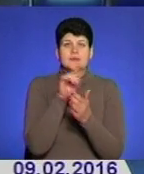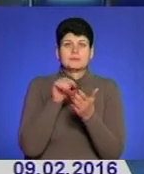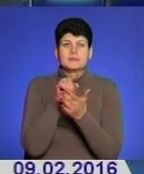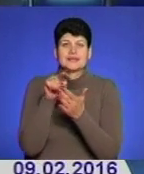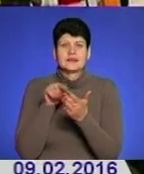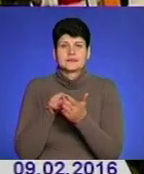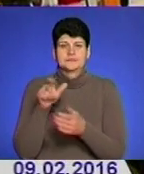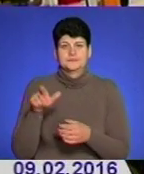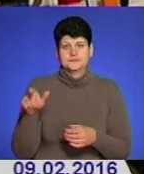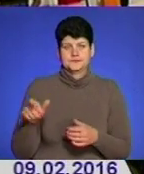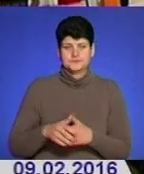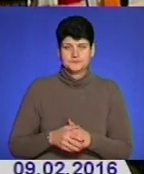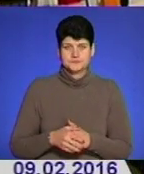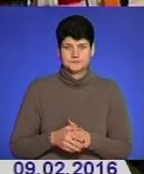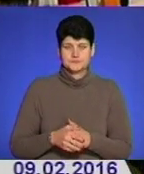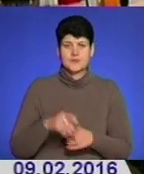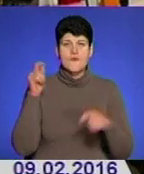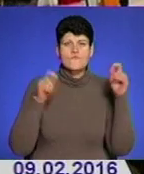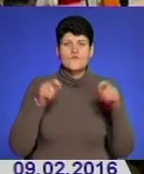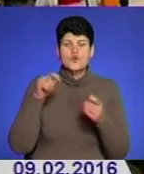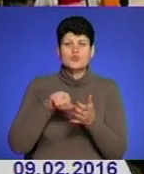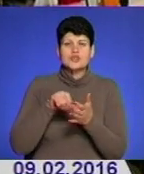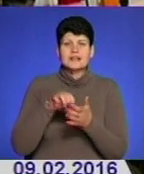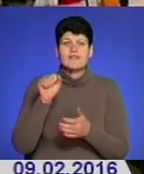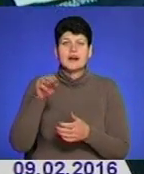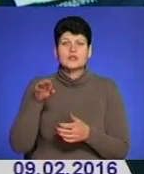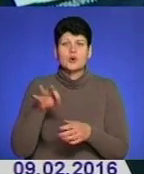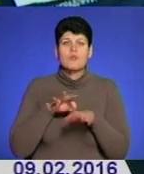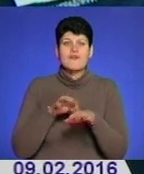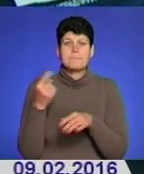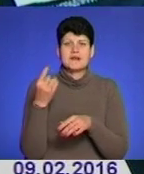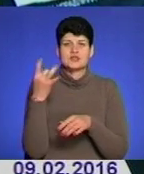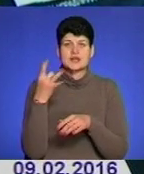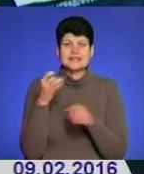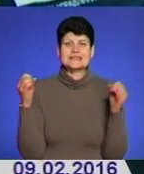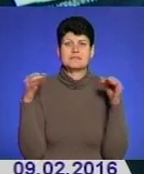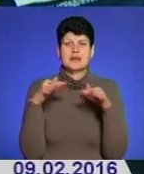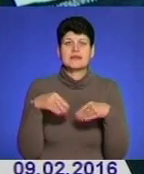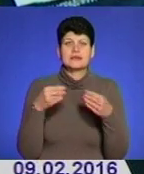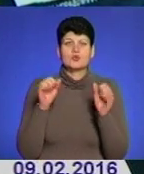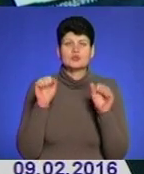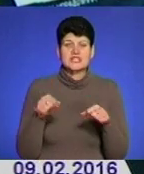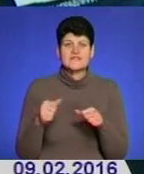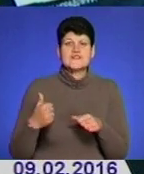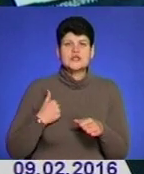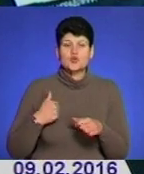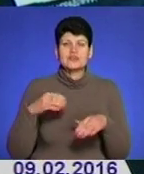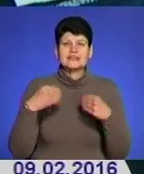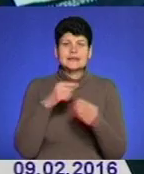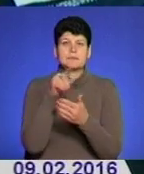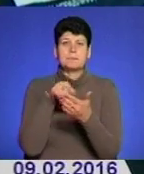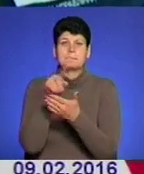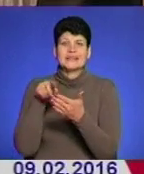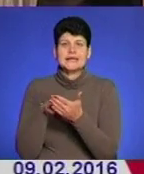посадовцям. Форум учасників АТО у Тернополі провели вперше. Зібрання дало можливість військовим задати запитання